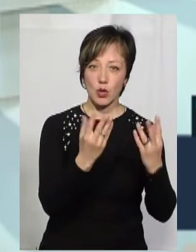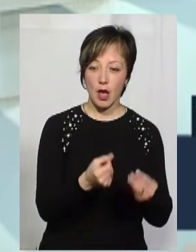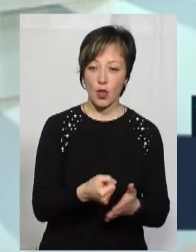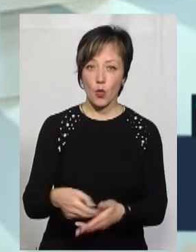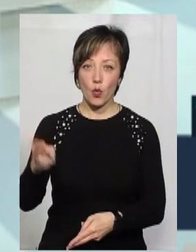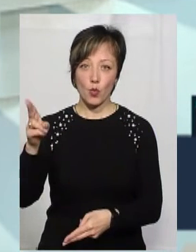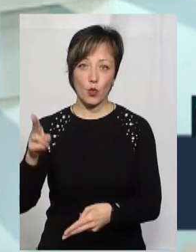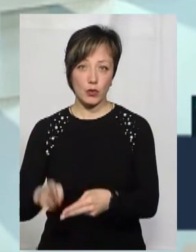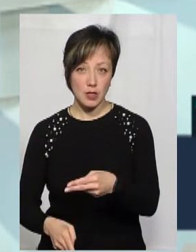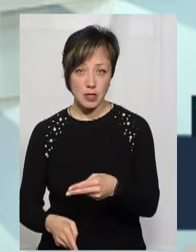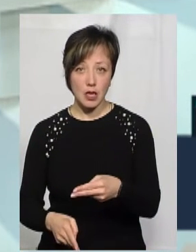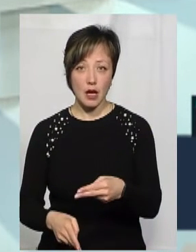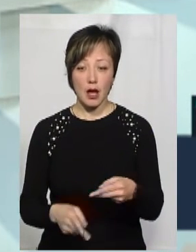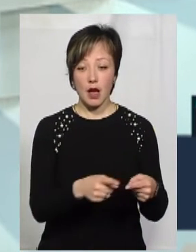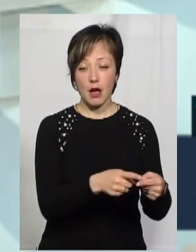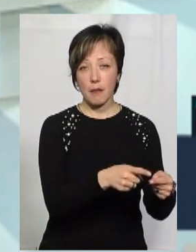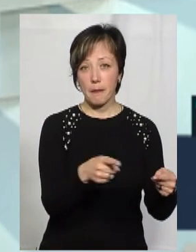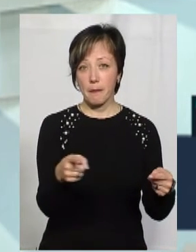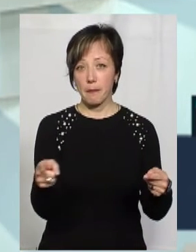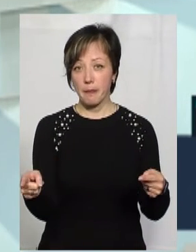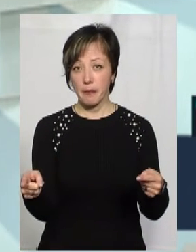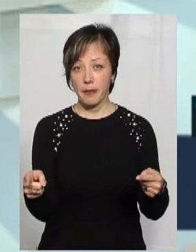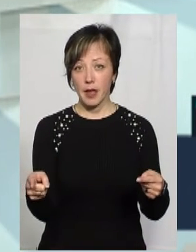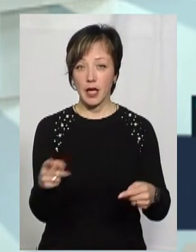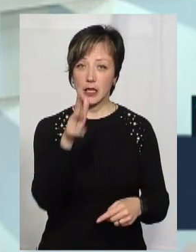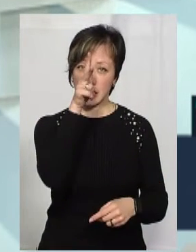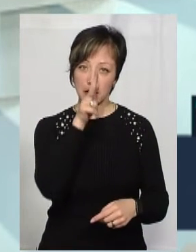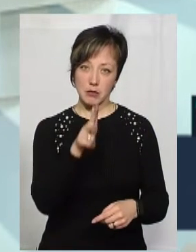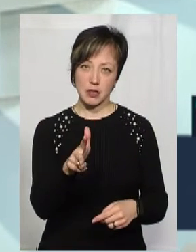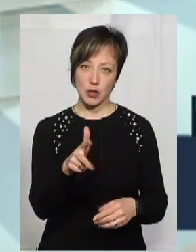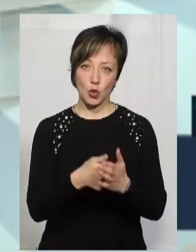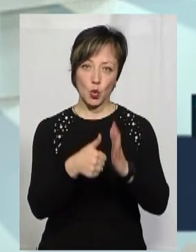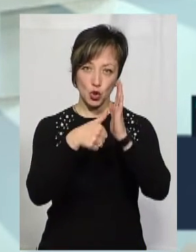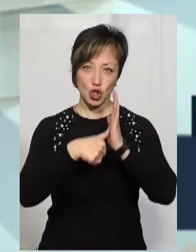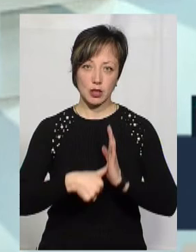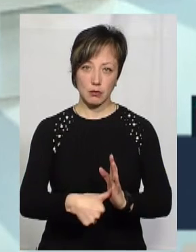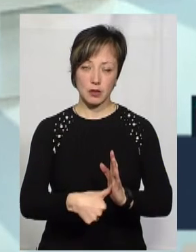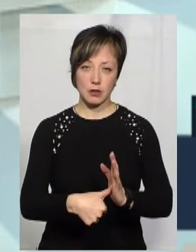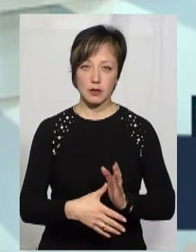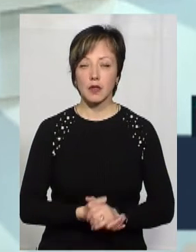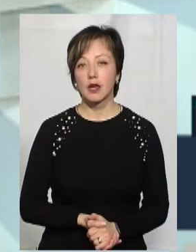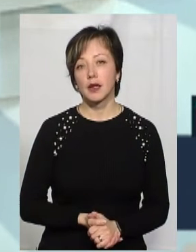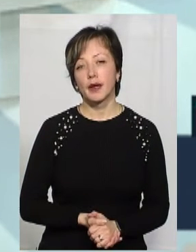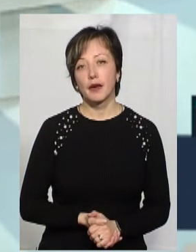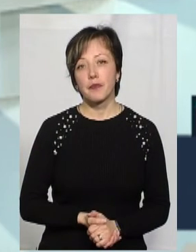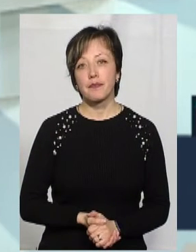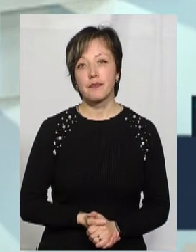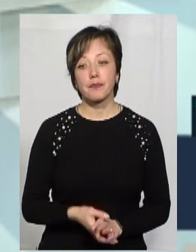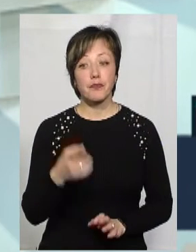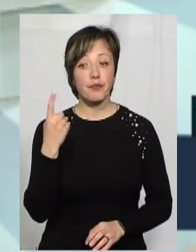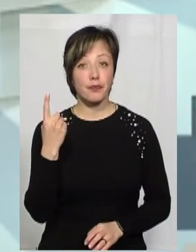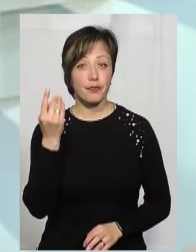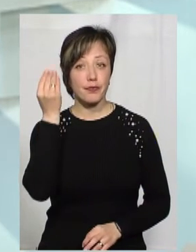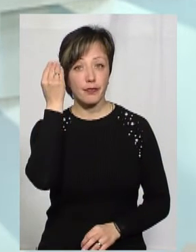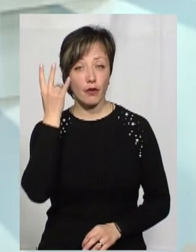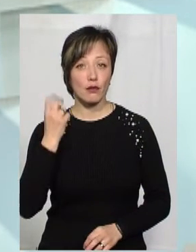і до того, поки зайшли в суд, десь протягом 3 місяців до 6 місяців. З одного боку,